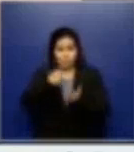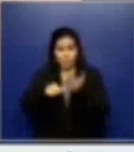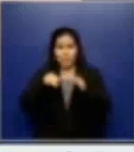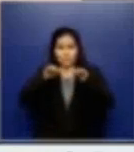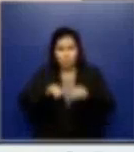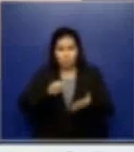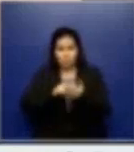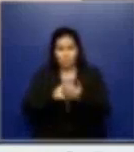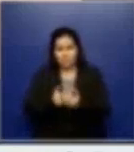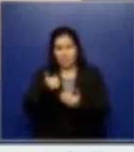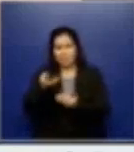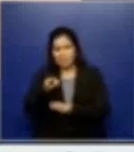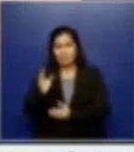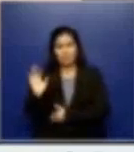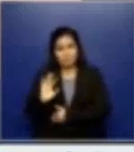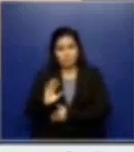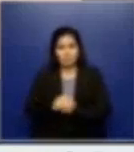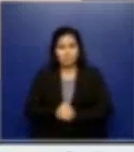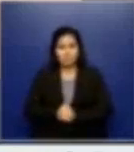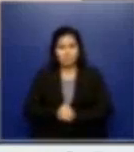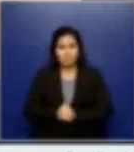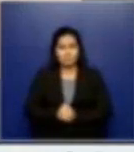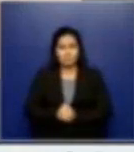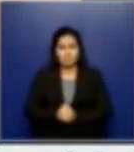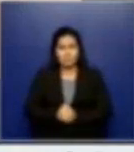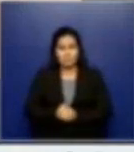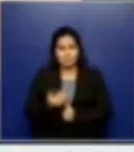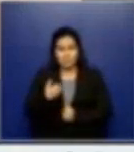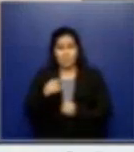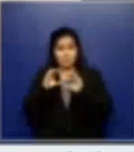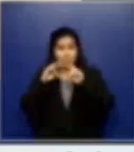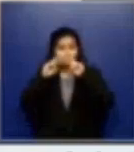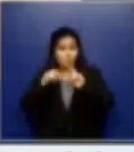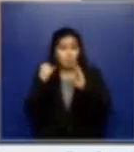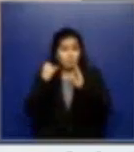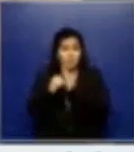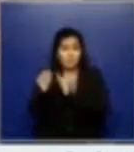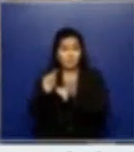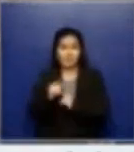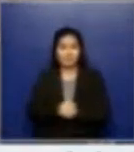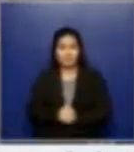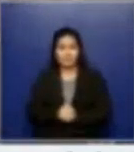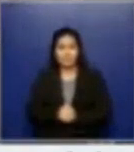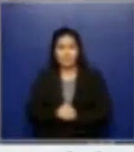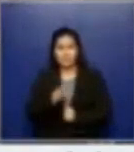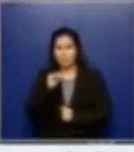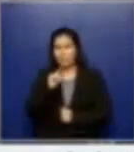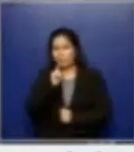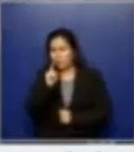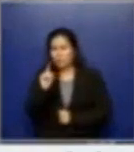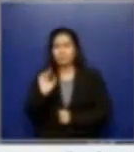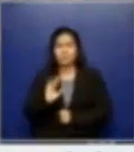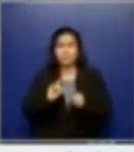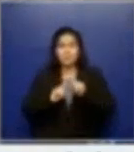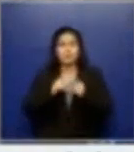ได้น้อยนะแล้วอีกตัวหนึ่งที่ท่านวิเคราะห์ผิดที่ผมพูดนี่ไม่อยากจะไปไล่ต้อนแต่อย